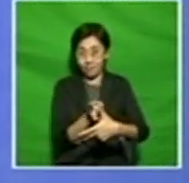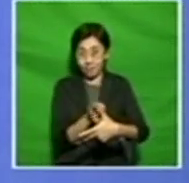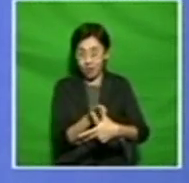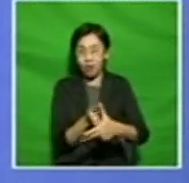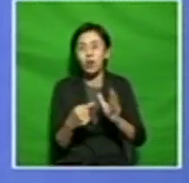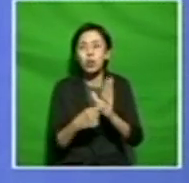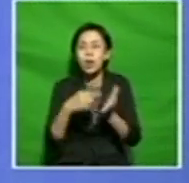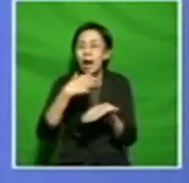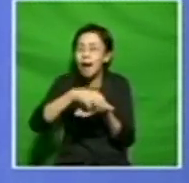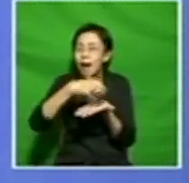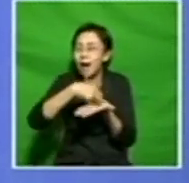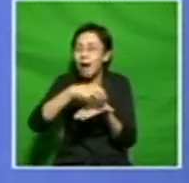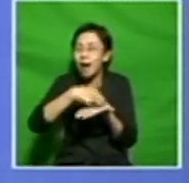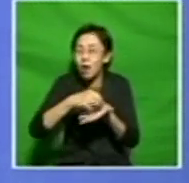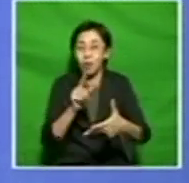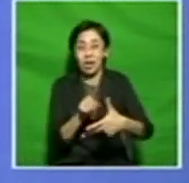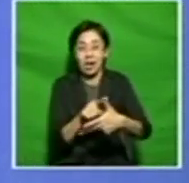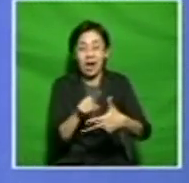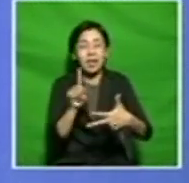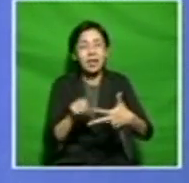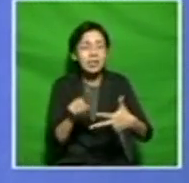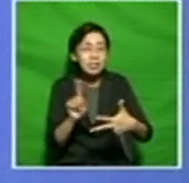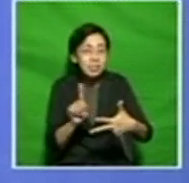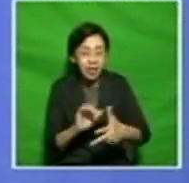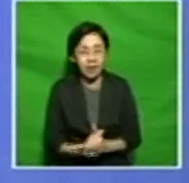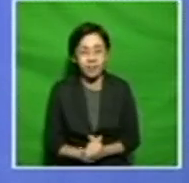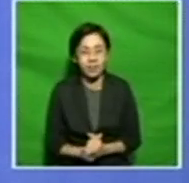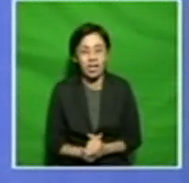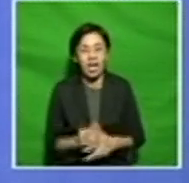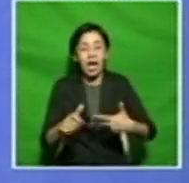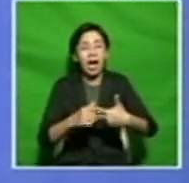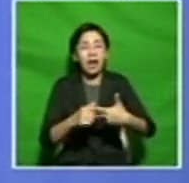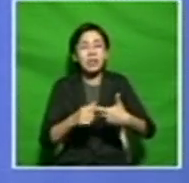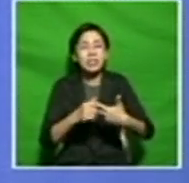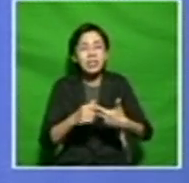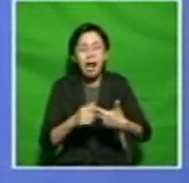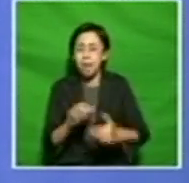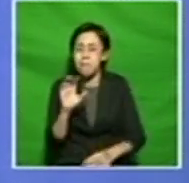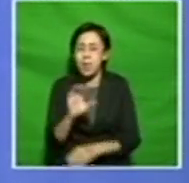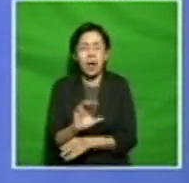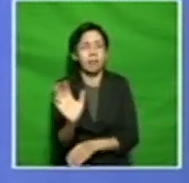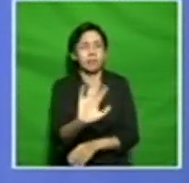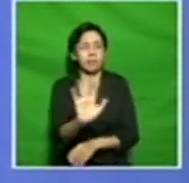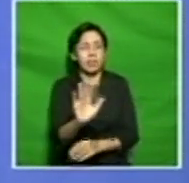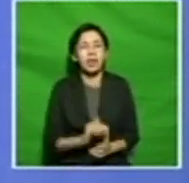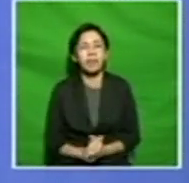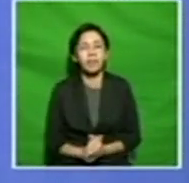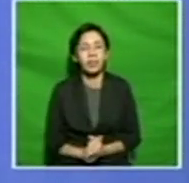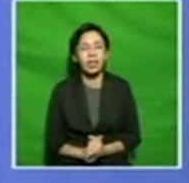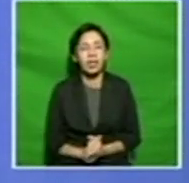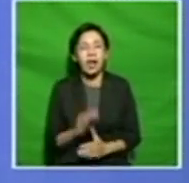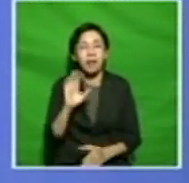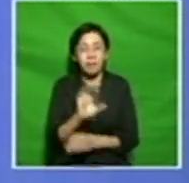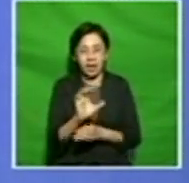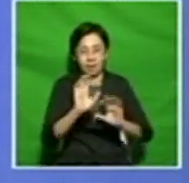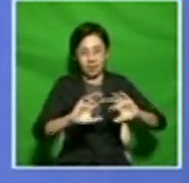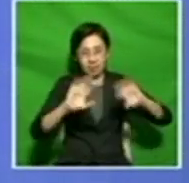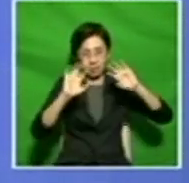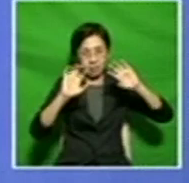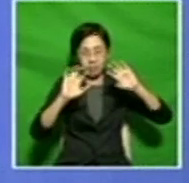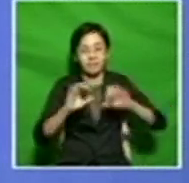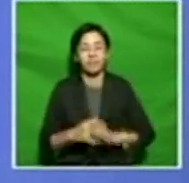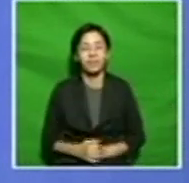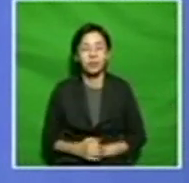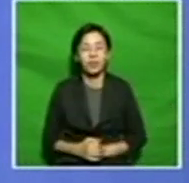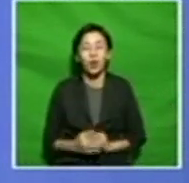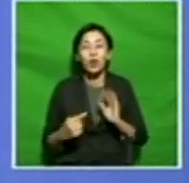างส่วนให้คือการบังคับนั้นไม่มีตรงไหนที่บังคับประชาชนครับแต่บังคับส่วนราชการเ